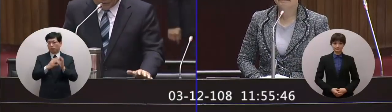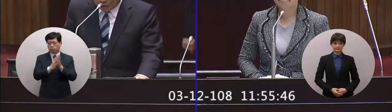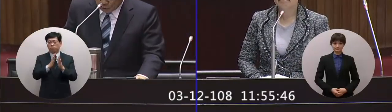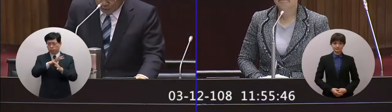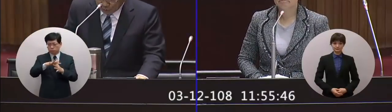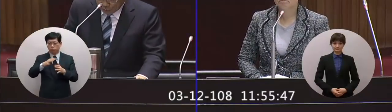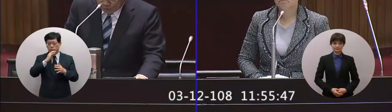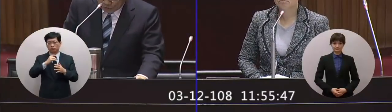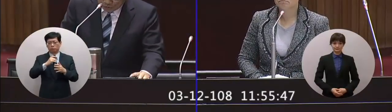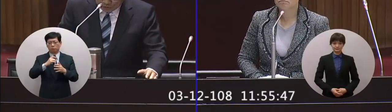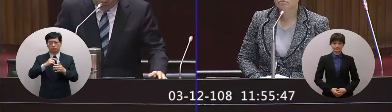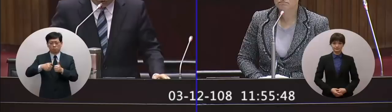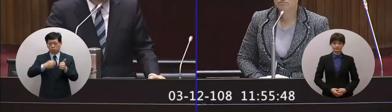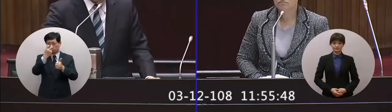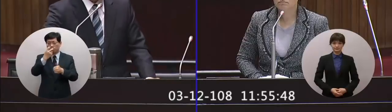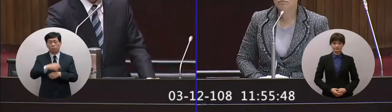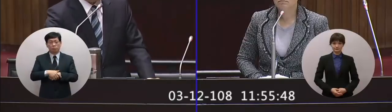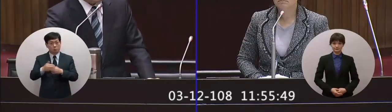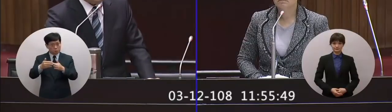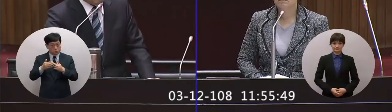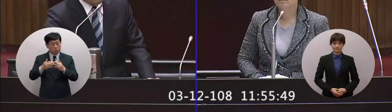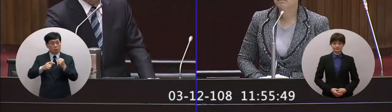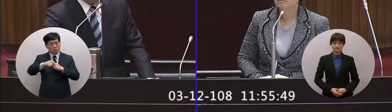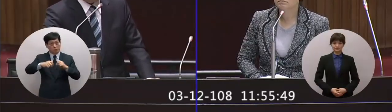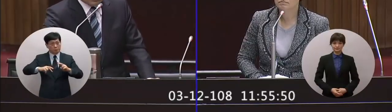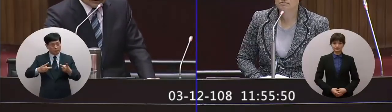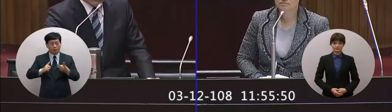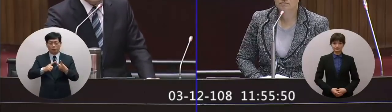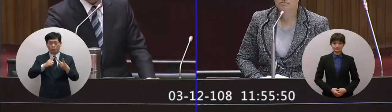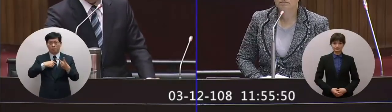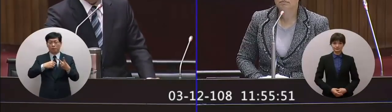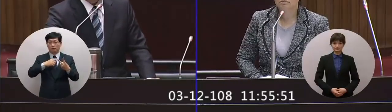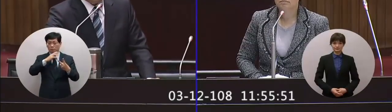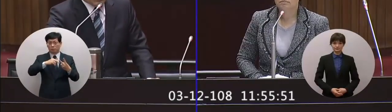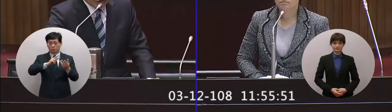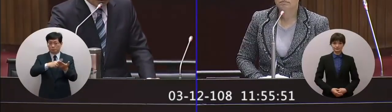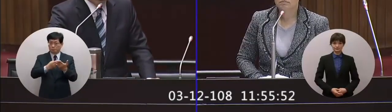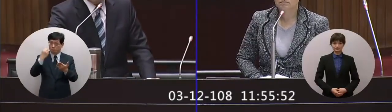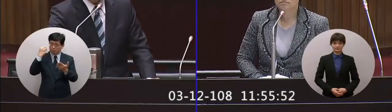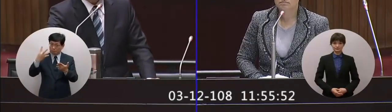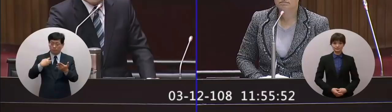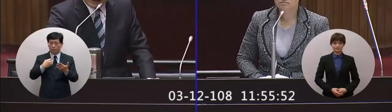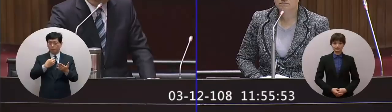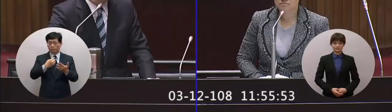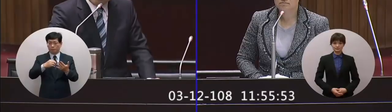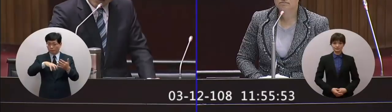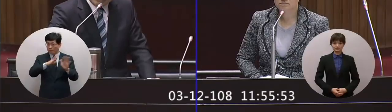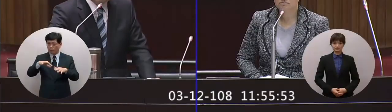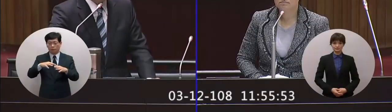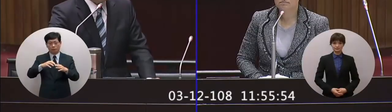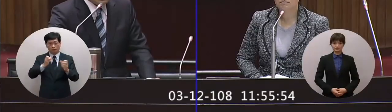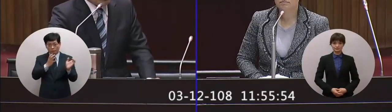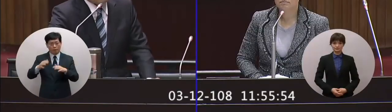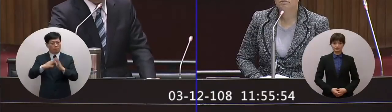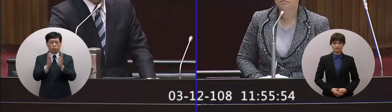我们对于需要修正计划或者是更新进度或者是内容方